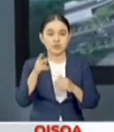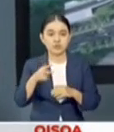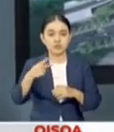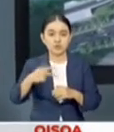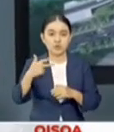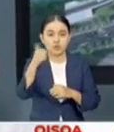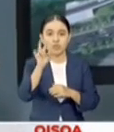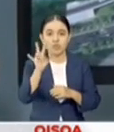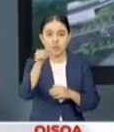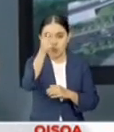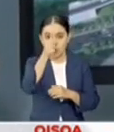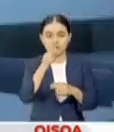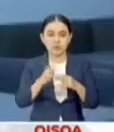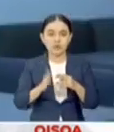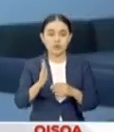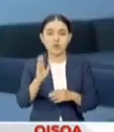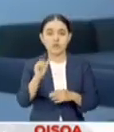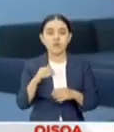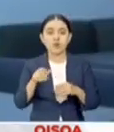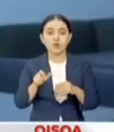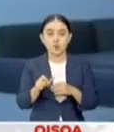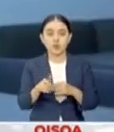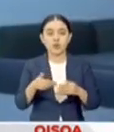2023 yil noyabr oyida yakunlanadi va yo'l